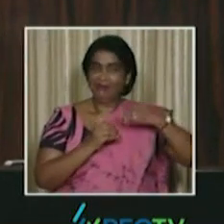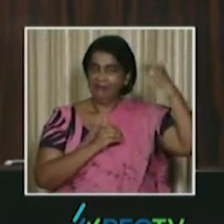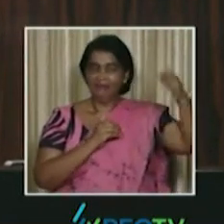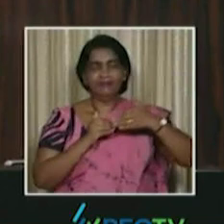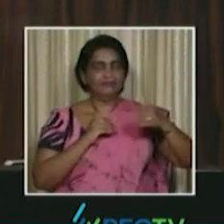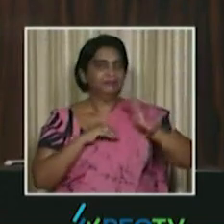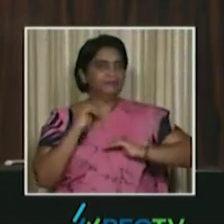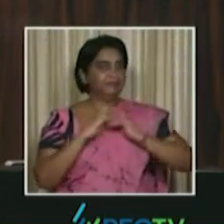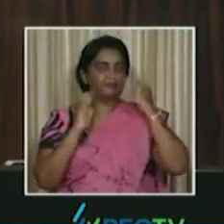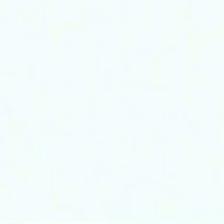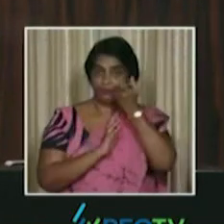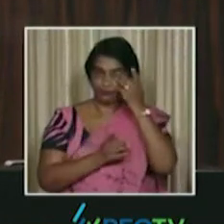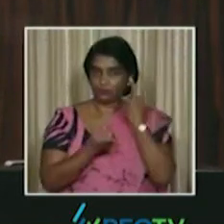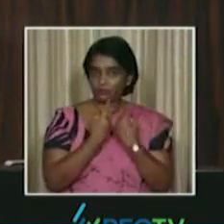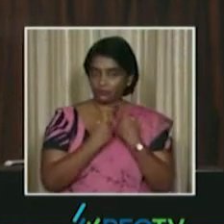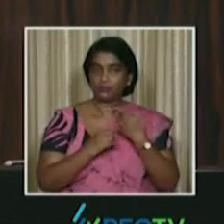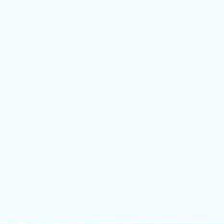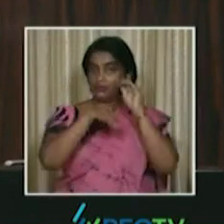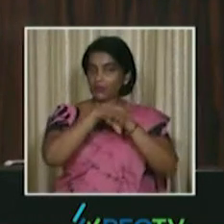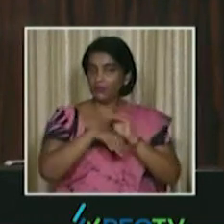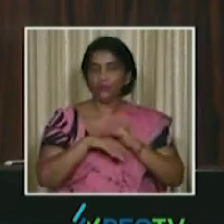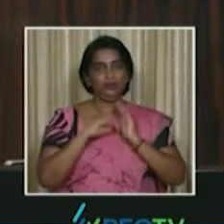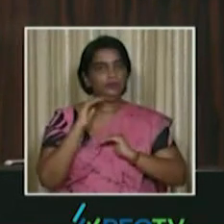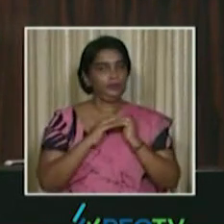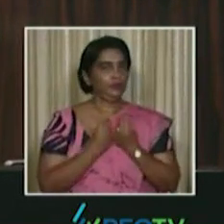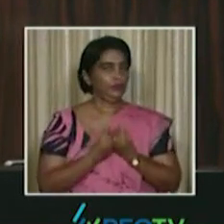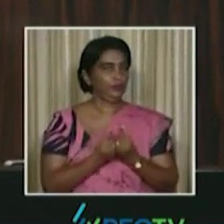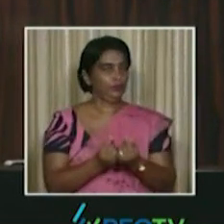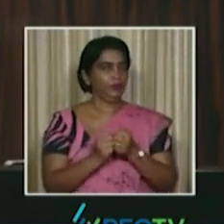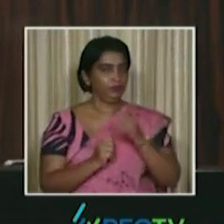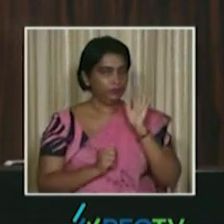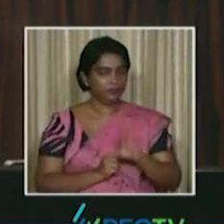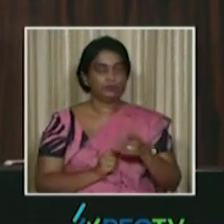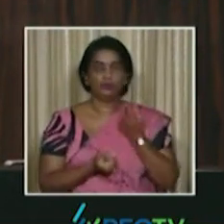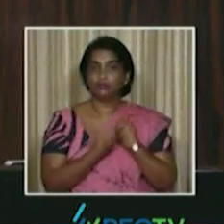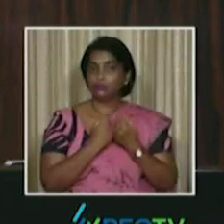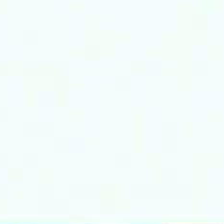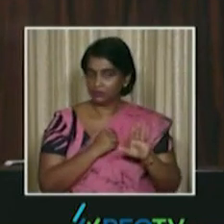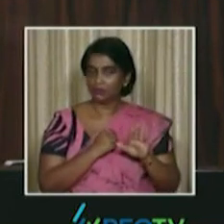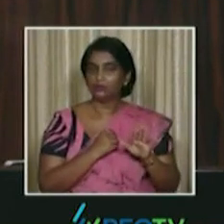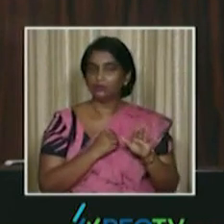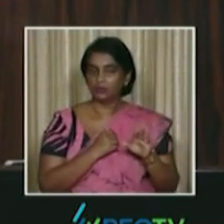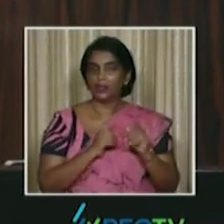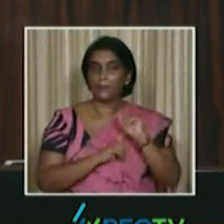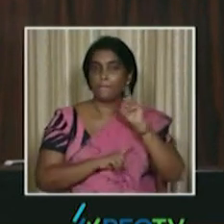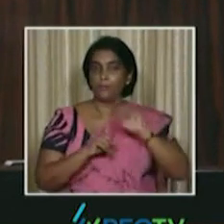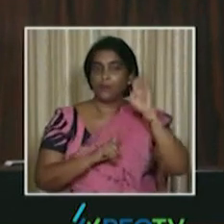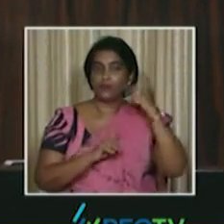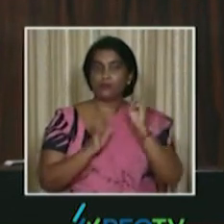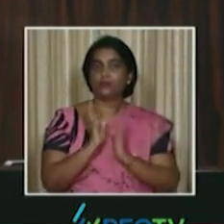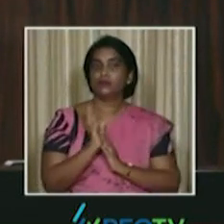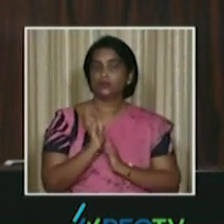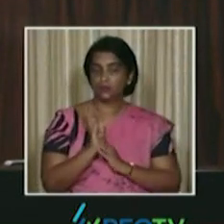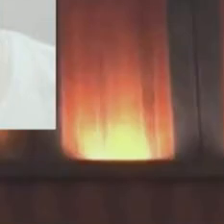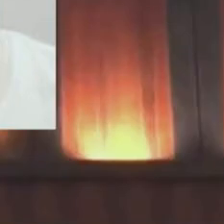ක්‍රියාමාර්ග පිළිබඳව සොයා බැලීම සඳහා හඳුනාගත් ක්‍රියාමාර්ග කඩිනමින් ක්‍රියාවට නැංවීම පිළිබඳව අධීක්ෂණය කිරීම සඳහාත් වන පාර්ලිමේන්තු විශේෂ කාර්ග සභාවේ